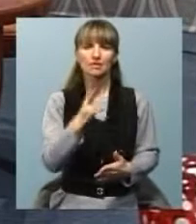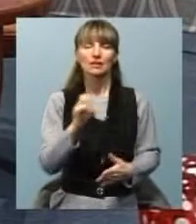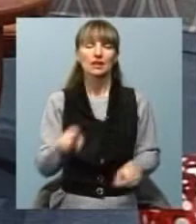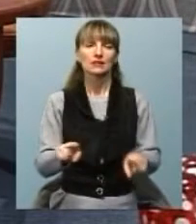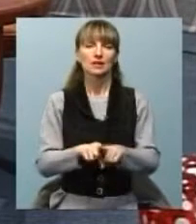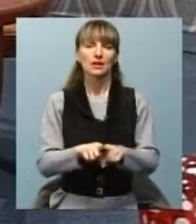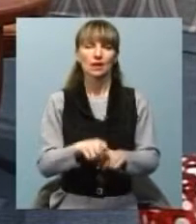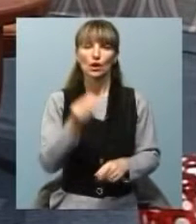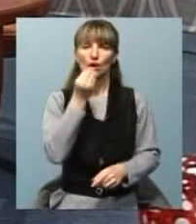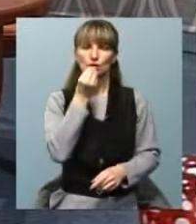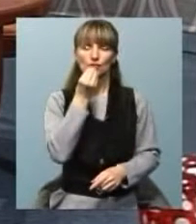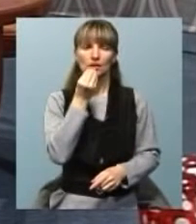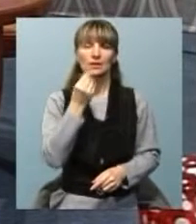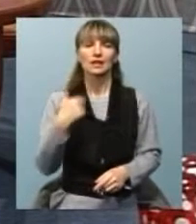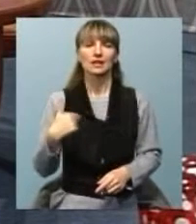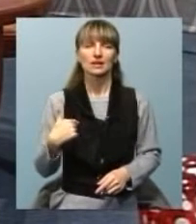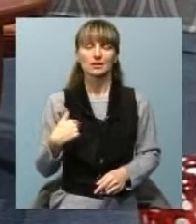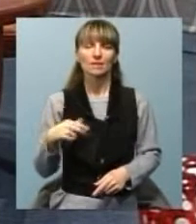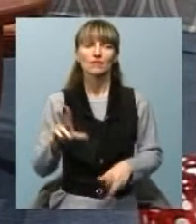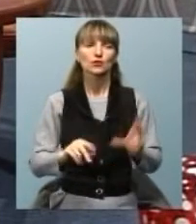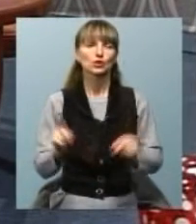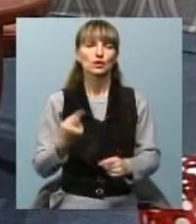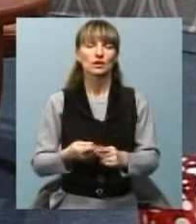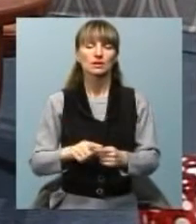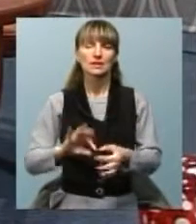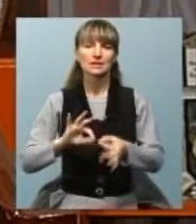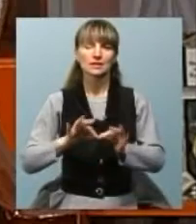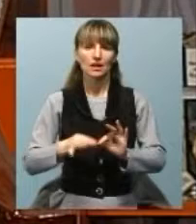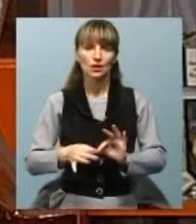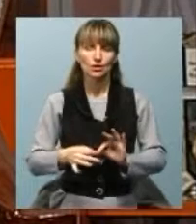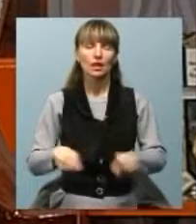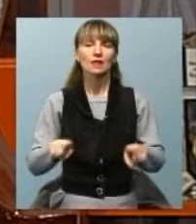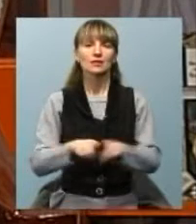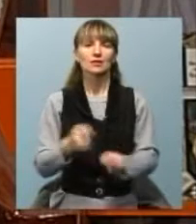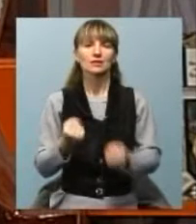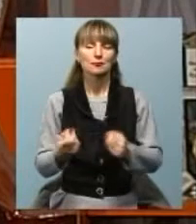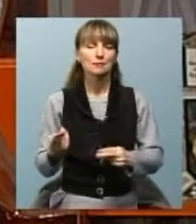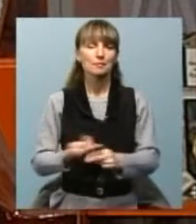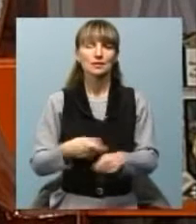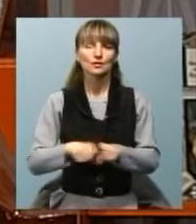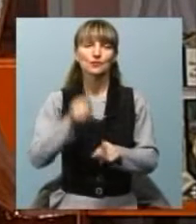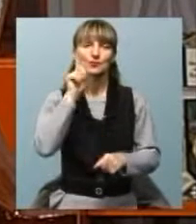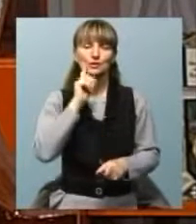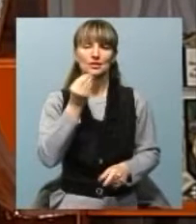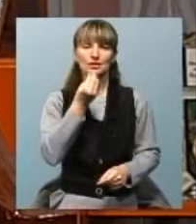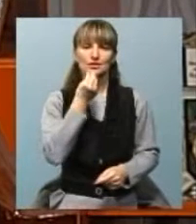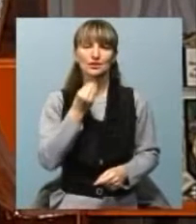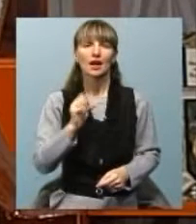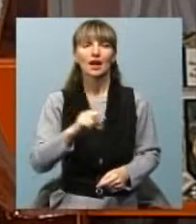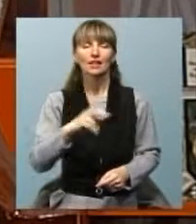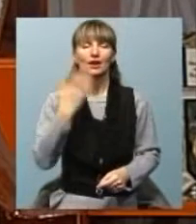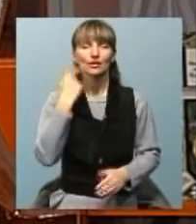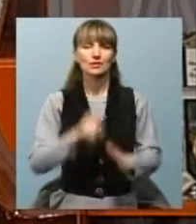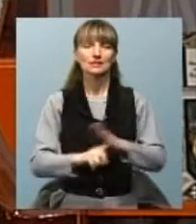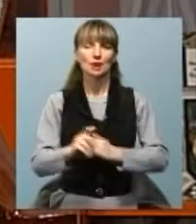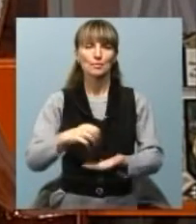таке харчування? Я вважаю, що це дуже складно так триматися без такої смачної їжі. Але коли